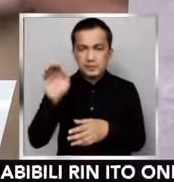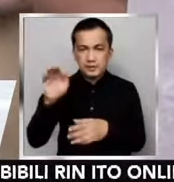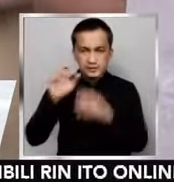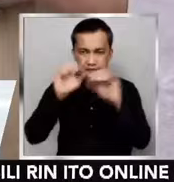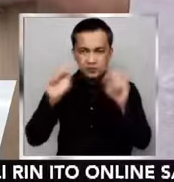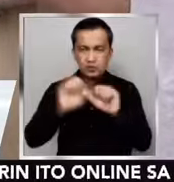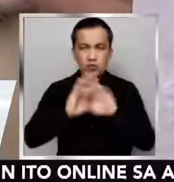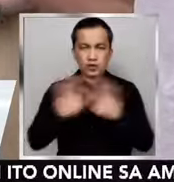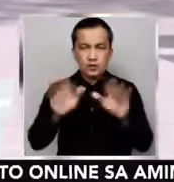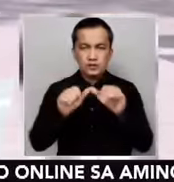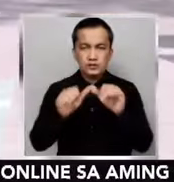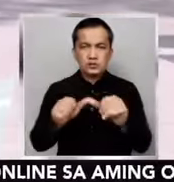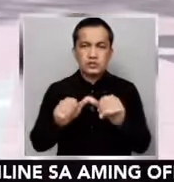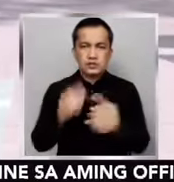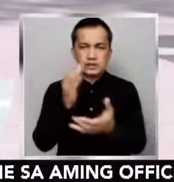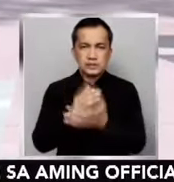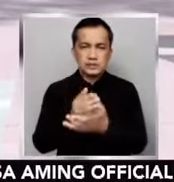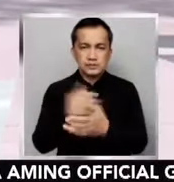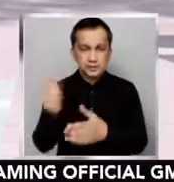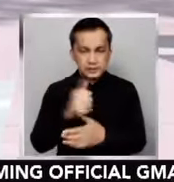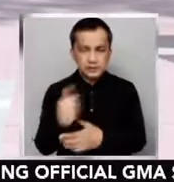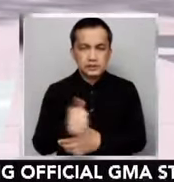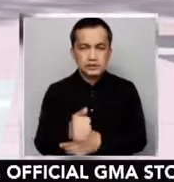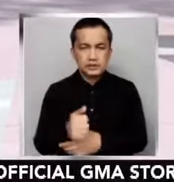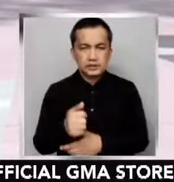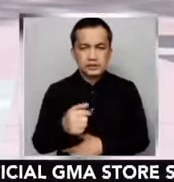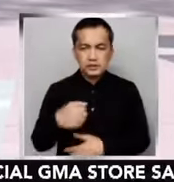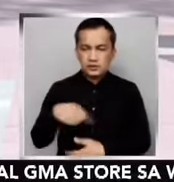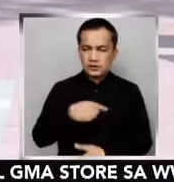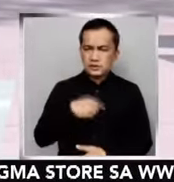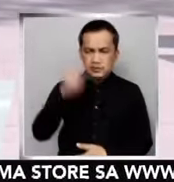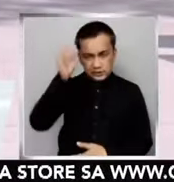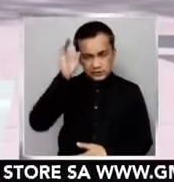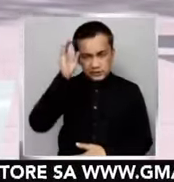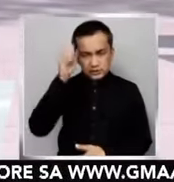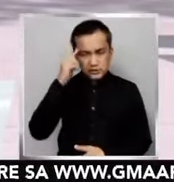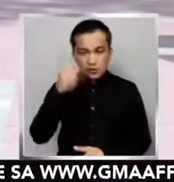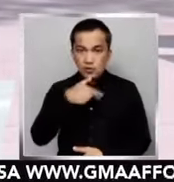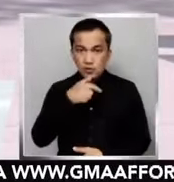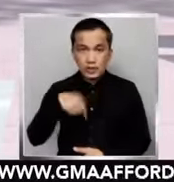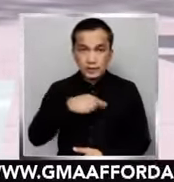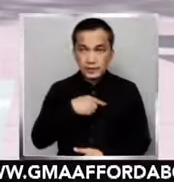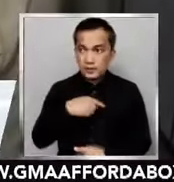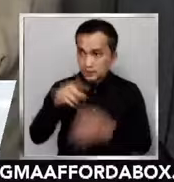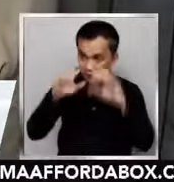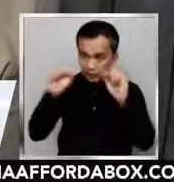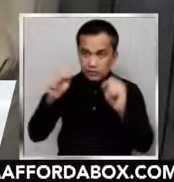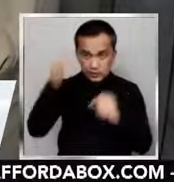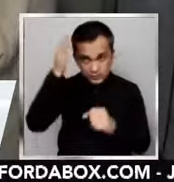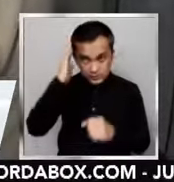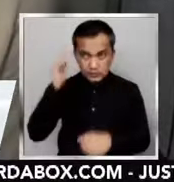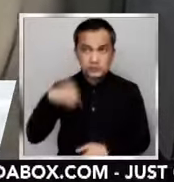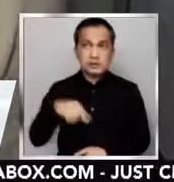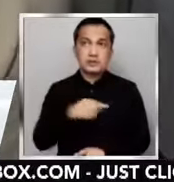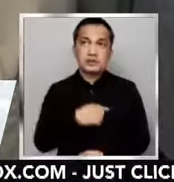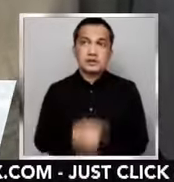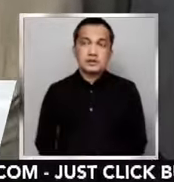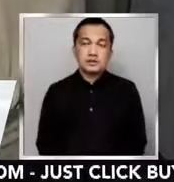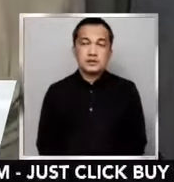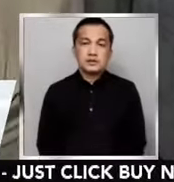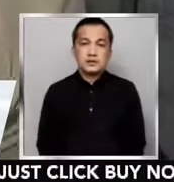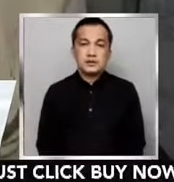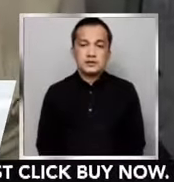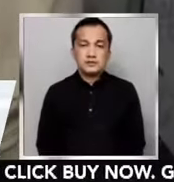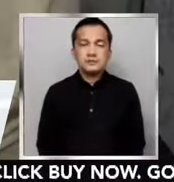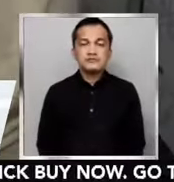ang tigil pasada kinonsidera po namin yan sir Sino ba naman kami ah pangulo na po yung nakikiusap sa atin umaasa ang